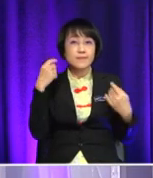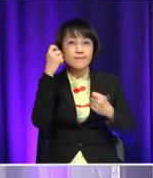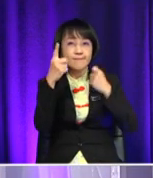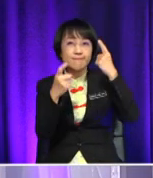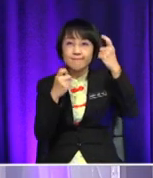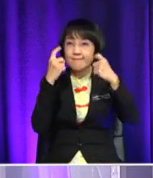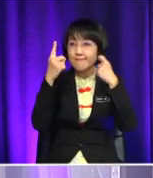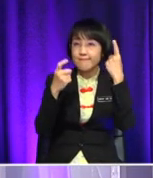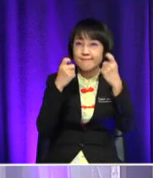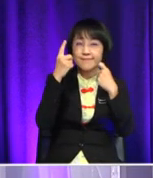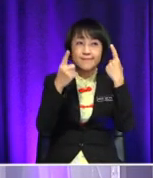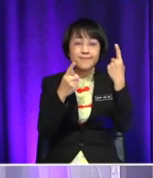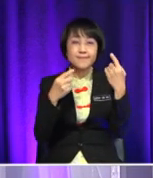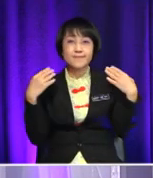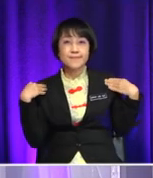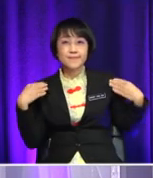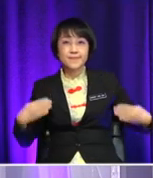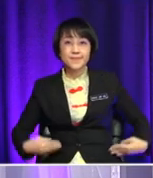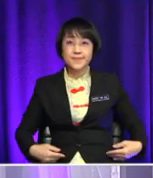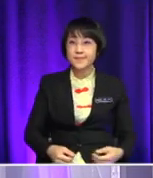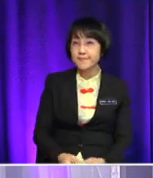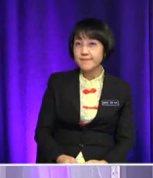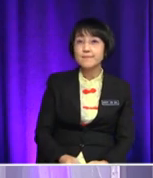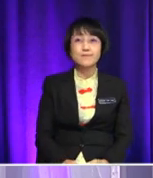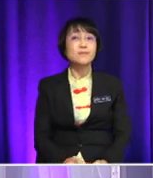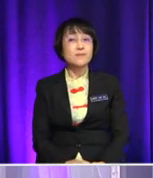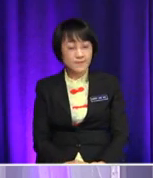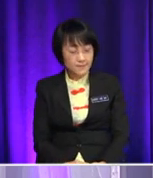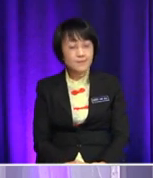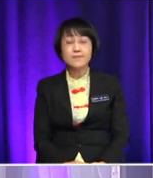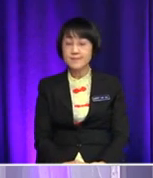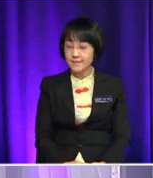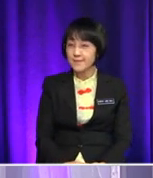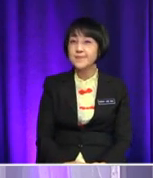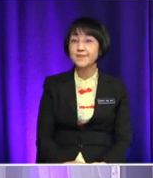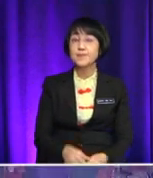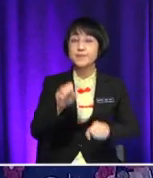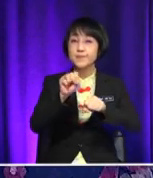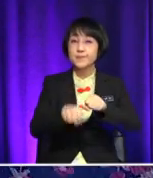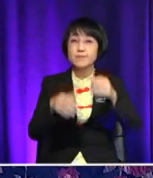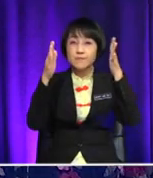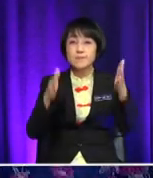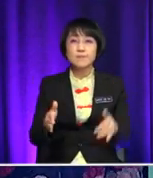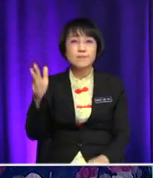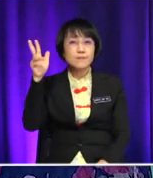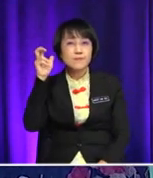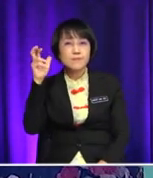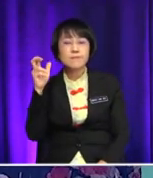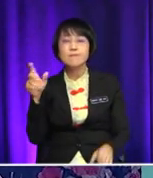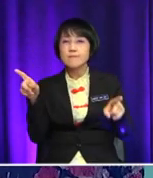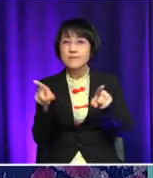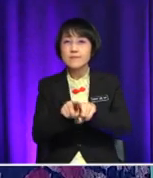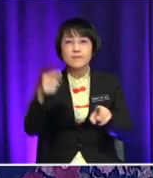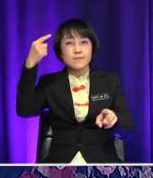juga mati gitu gerak badan ya anggukkan kepala supaya audien turut bersetuju dengan